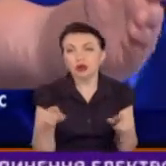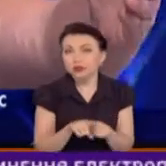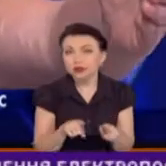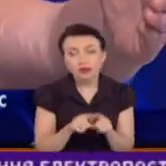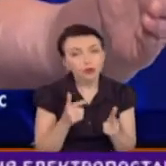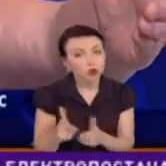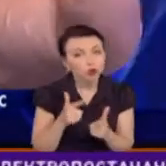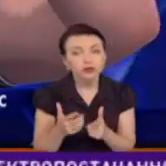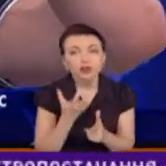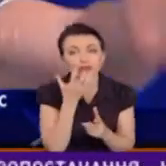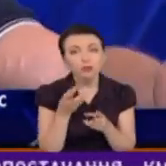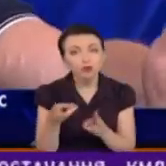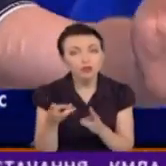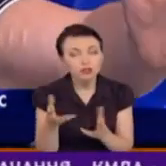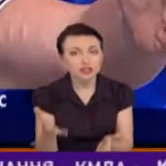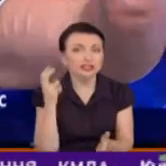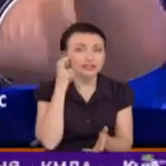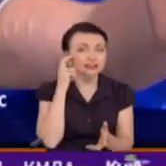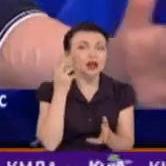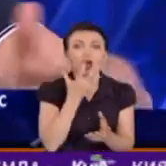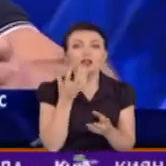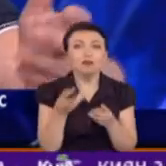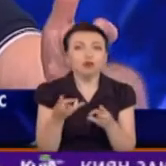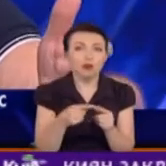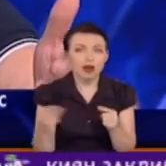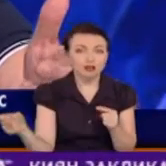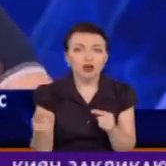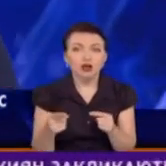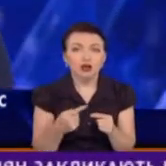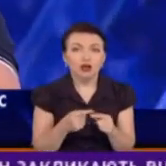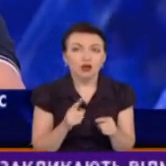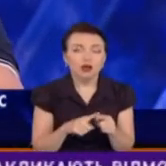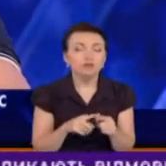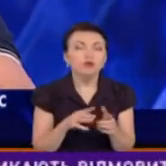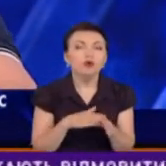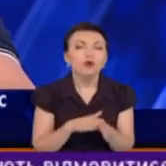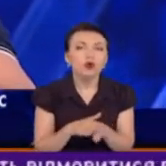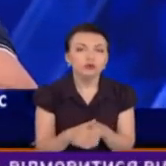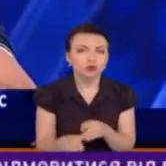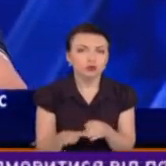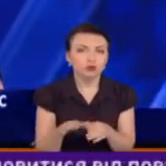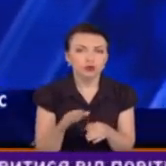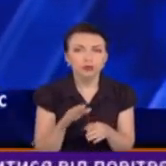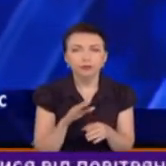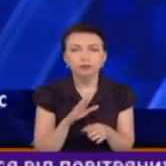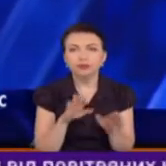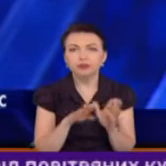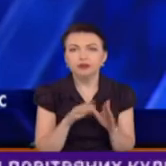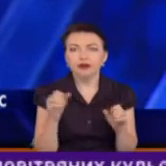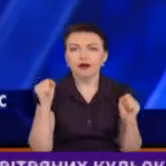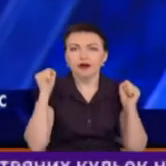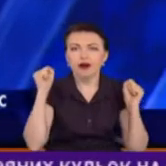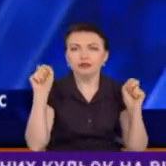готують тепловики, та ж сама Київська тепломережа, ну і будь-яка. Повністю під гаслами ринку держава від